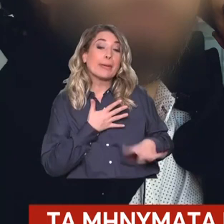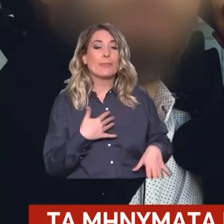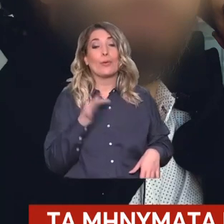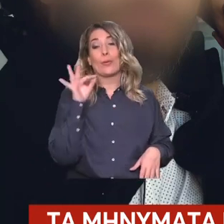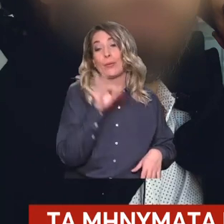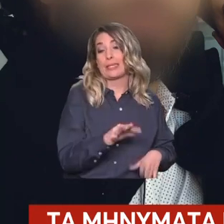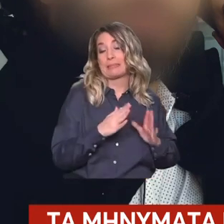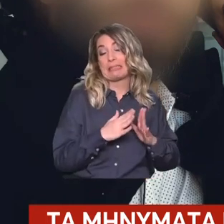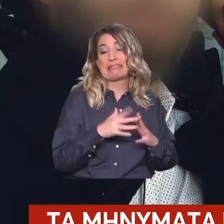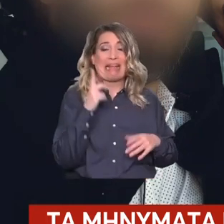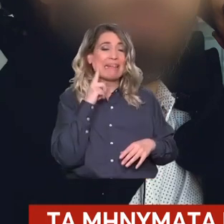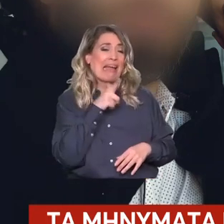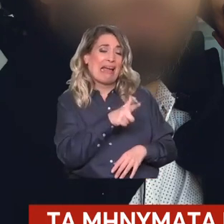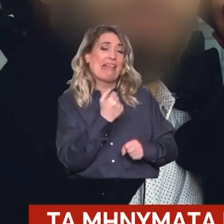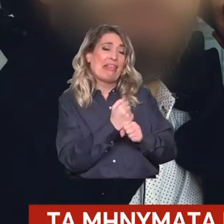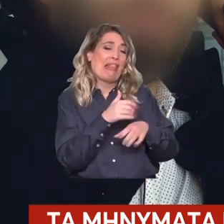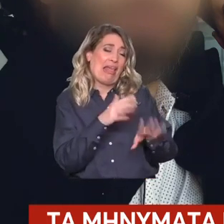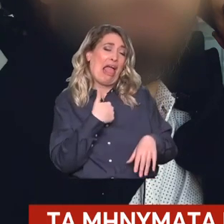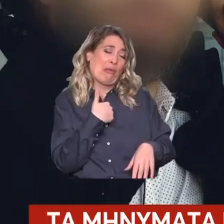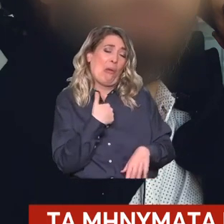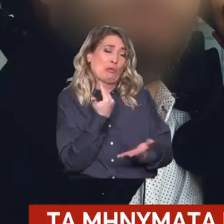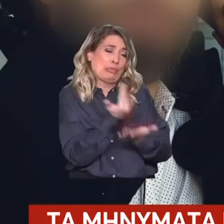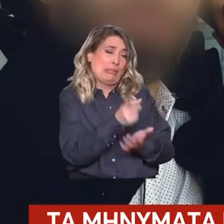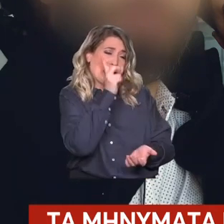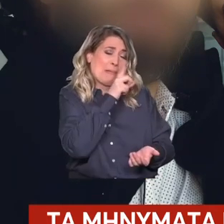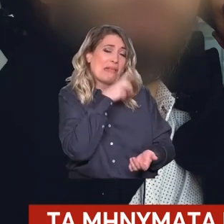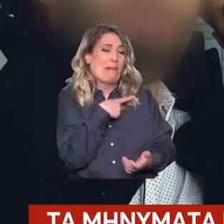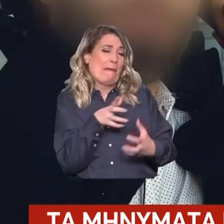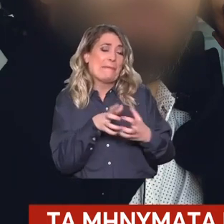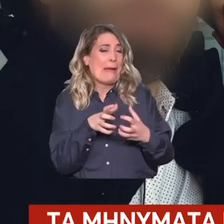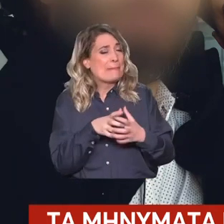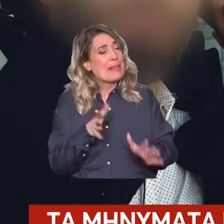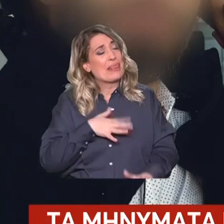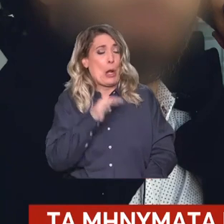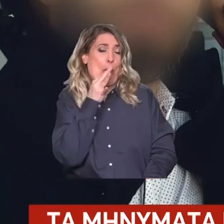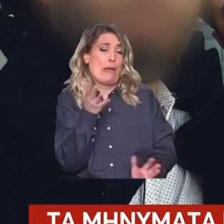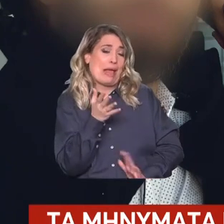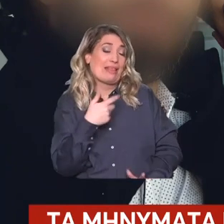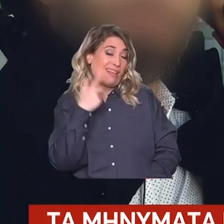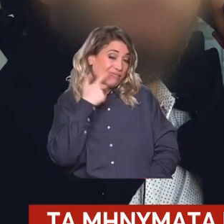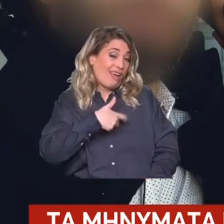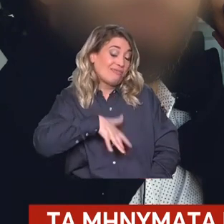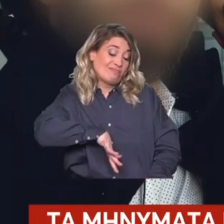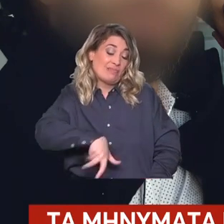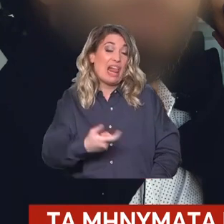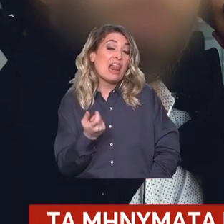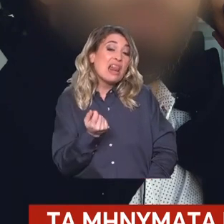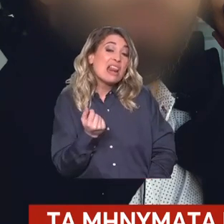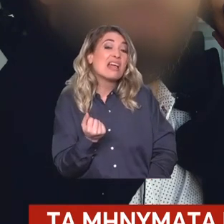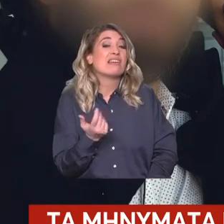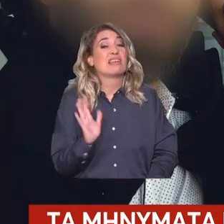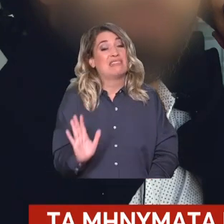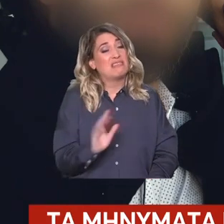ότι δεν δουλεύεις πλέον λόγω του ψέματος που σου ζήτησα να πεις για να είμαστε παρέα. Θέλω να σου πω κάτι. Σου πήρα λεφτά από το σιρτάρι. Ξέρω